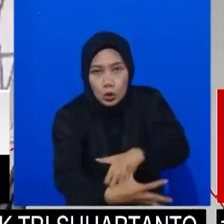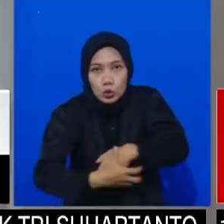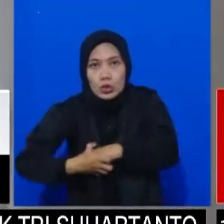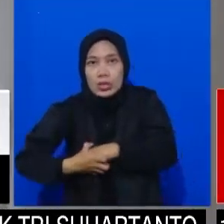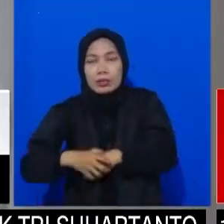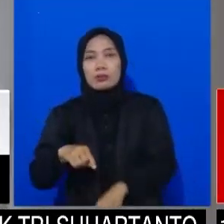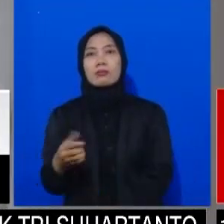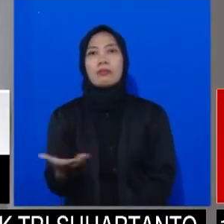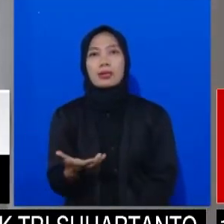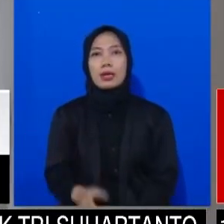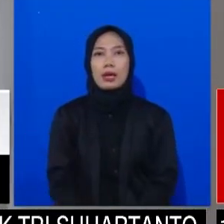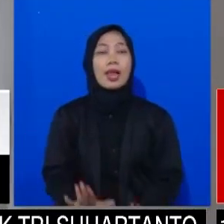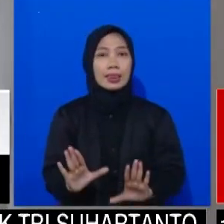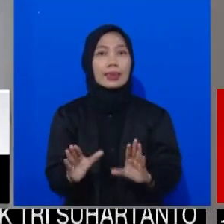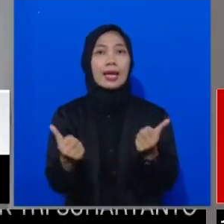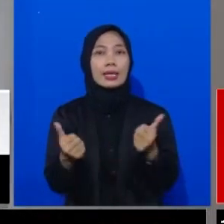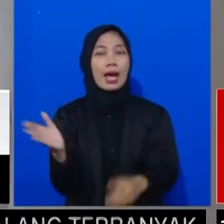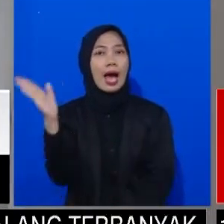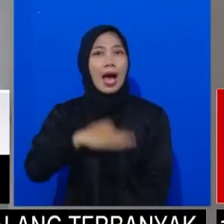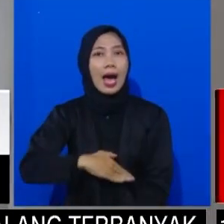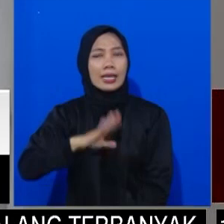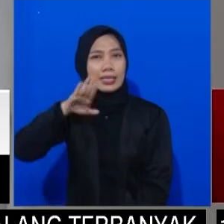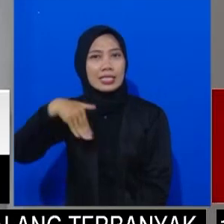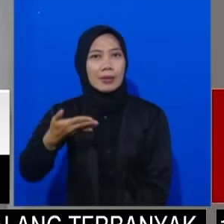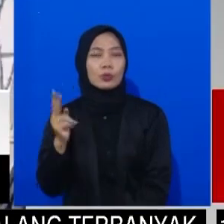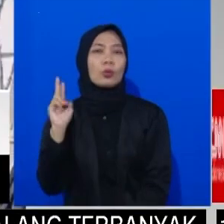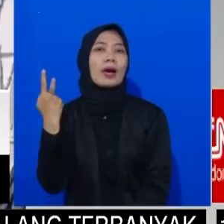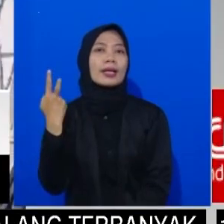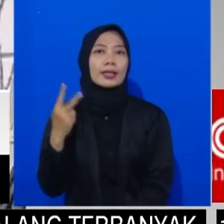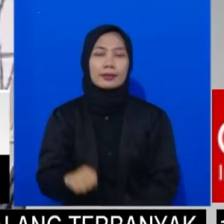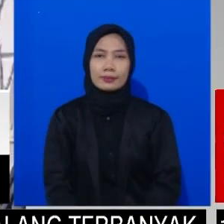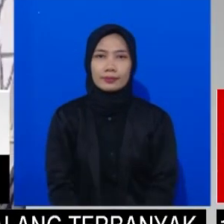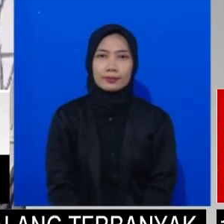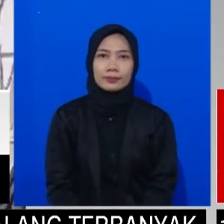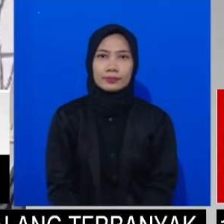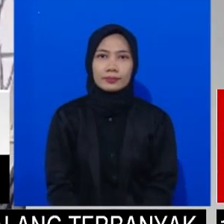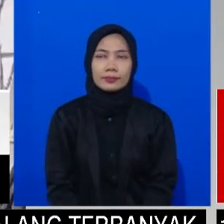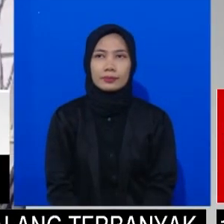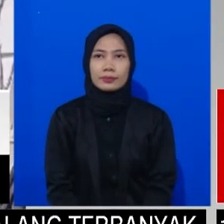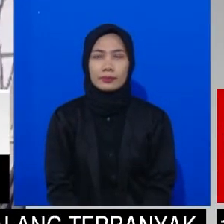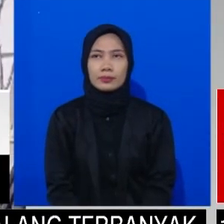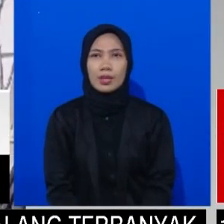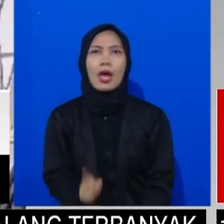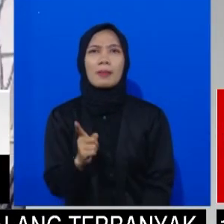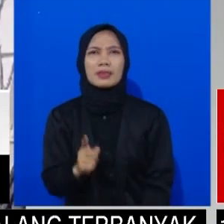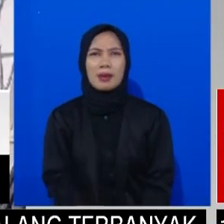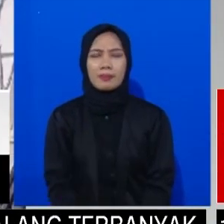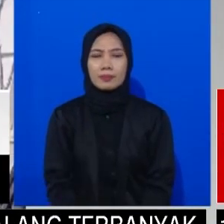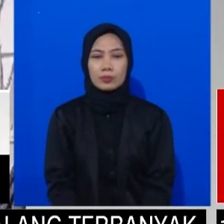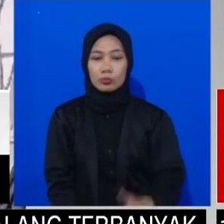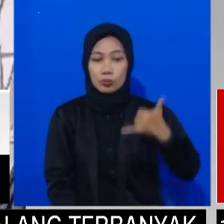Raya, Pondok Pucung, Tangerang, Banten, Sabtu 1 Juli lalu. Aksi tersebut terbilang nekat karena dilakukan pada siang